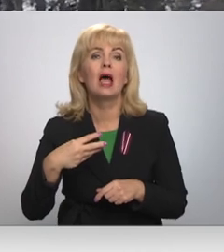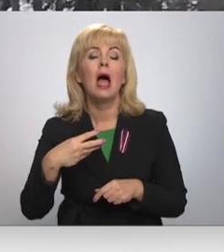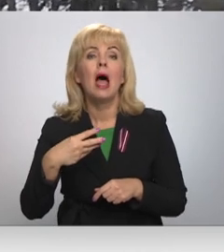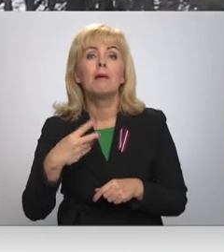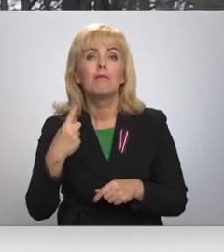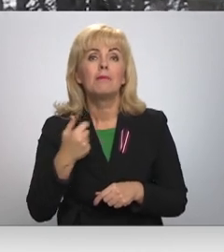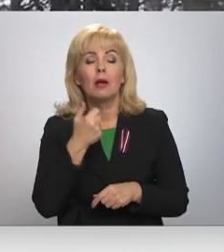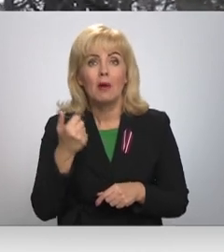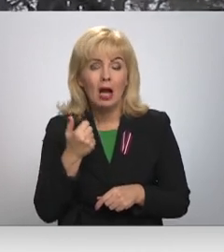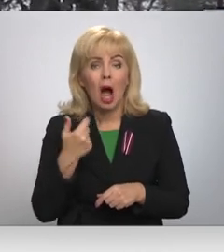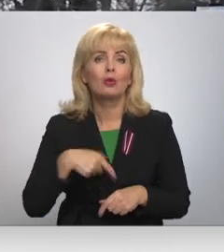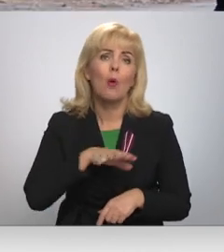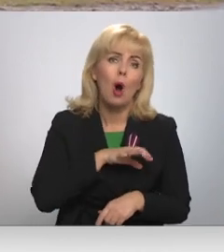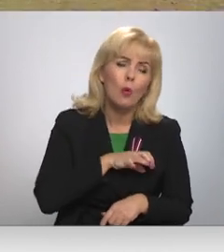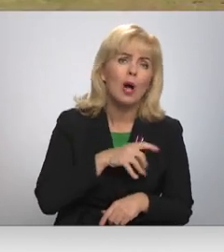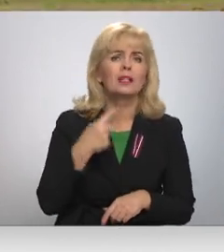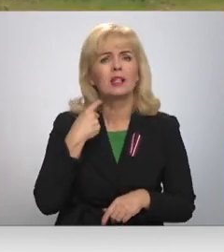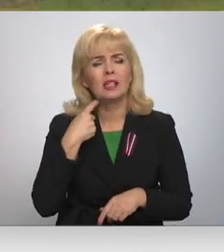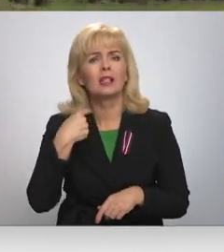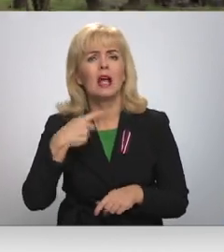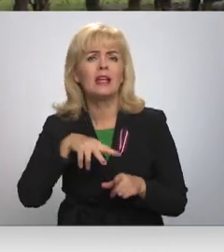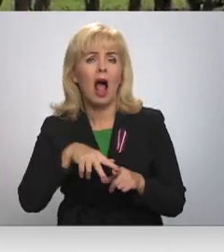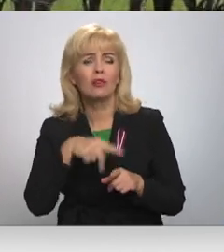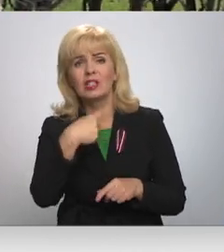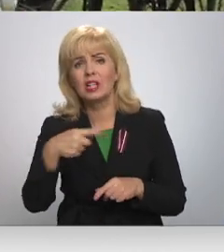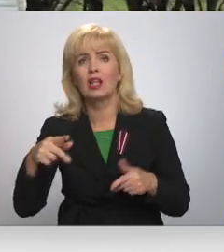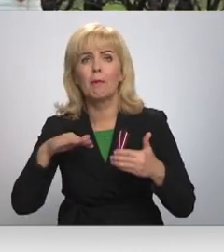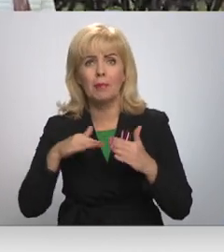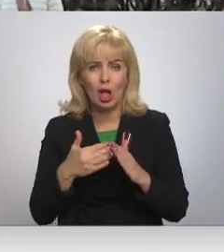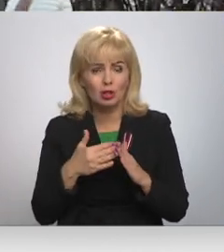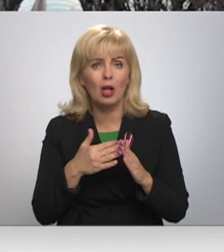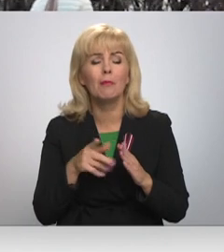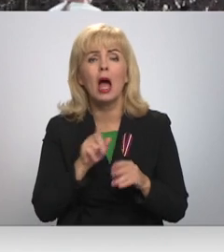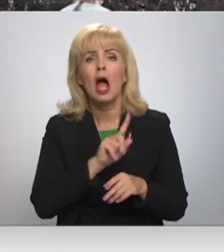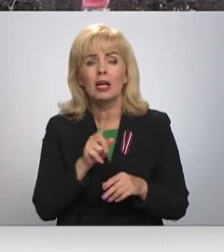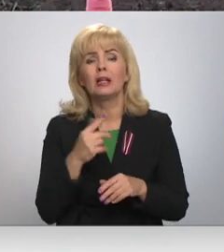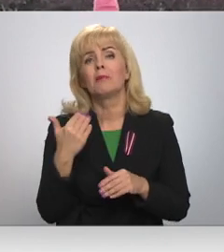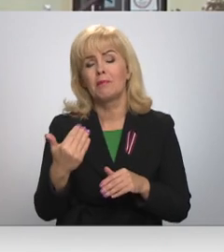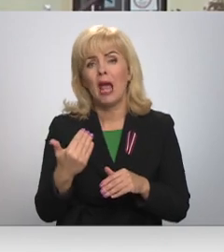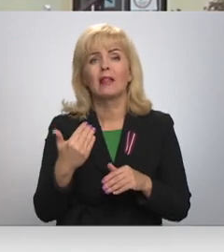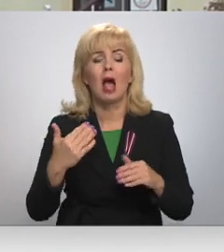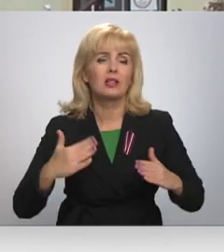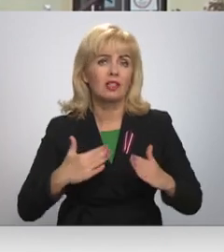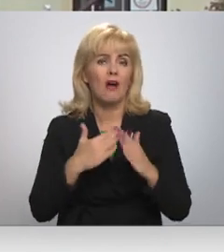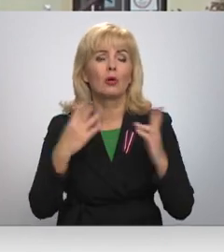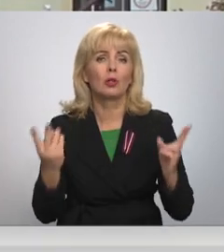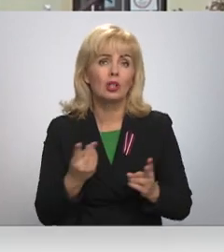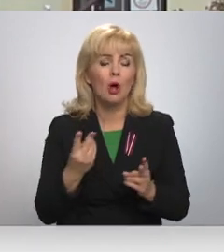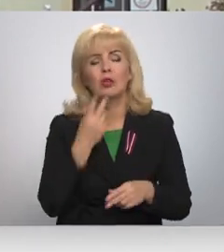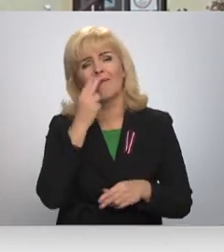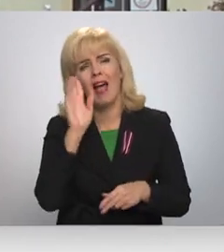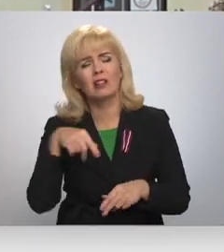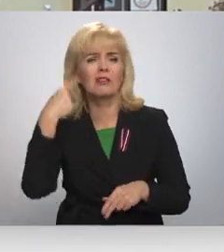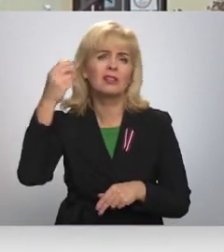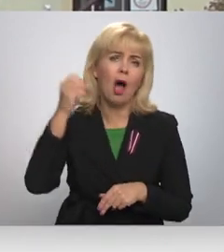vietējiem, gan viesiem no Ogres, Rīgas, Jelgavas un citām pilsētām kļuvis par neatņemumu valsts svētku tradīciju. Neatkarīgi vai saule